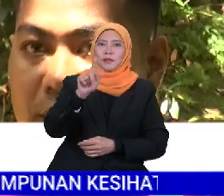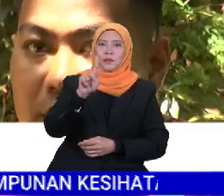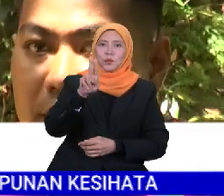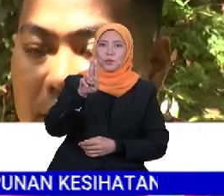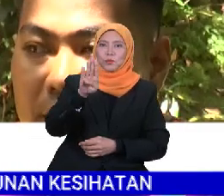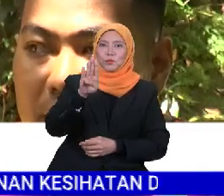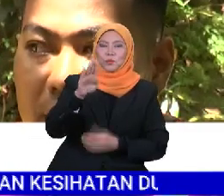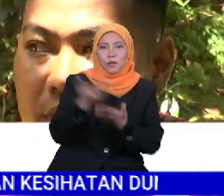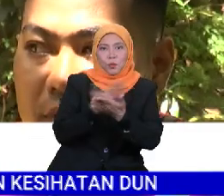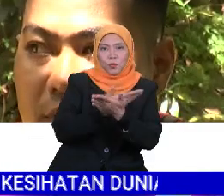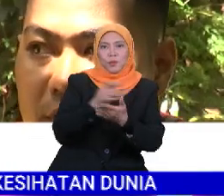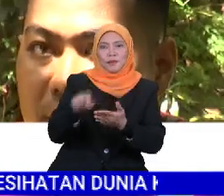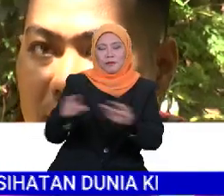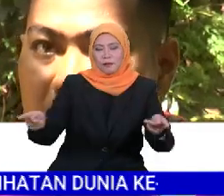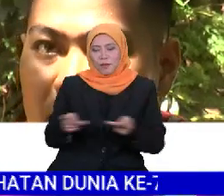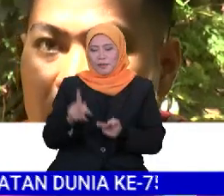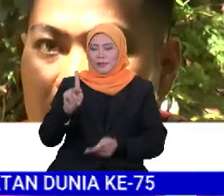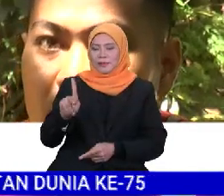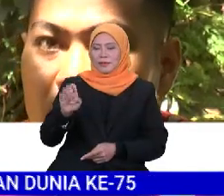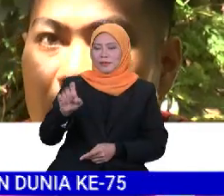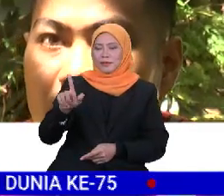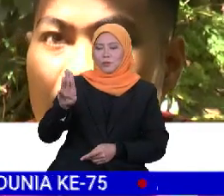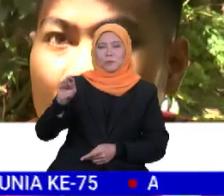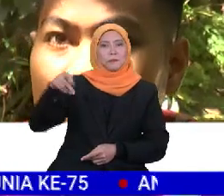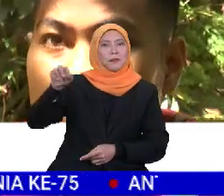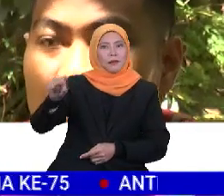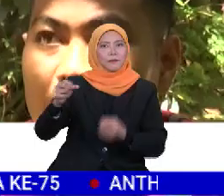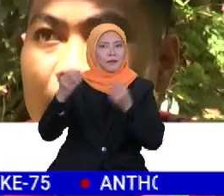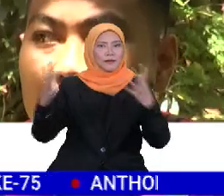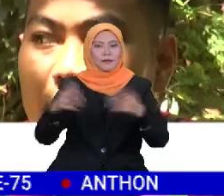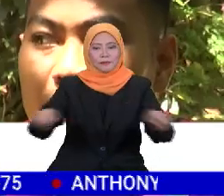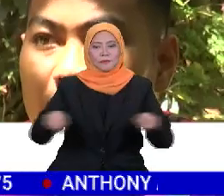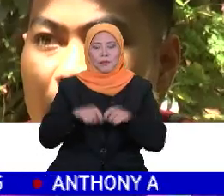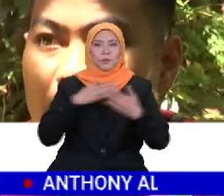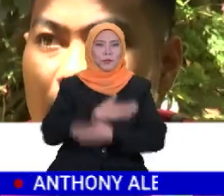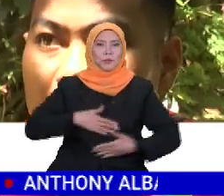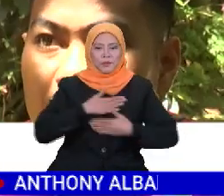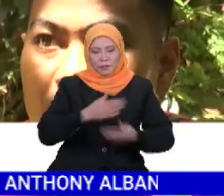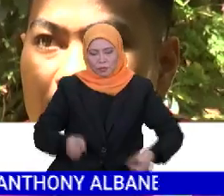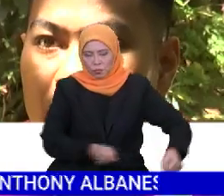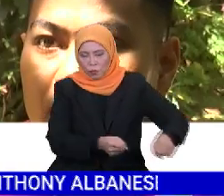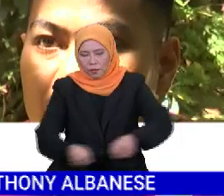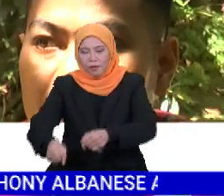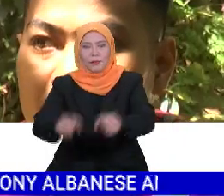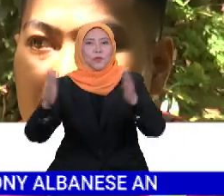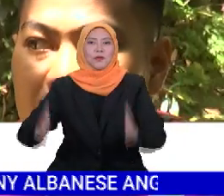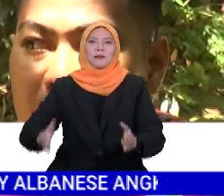Baru dan juga kawasan Kelumpang yang memang banyak tempat-tempat rekreasi ataupun sungai untuk orang awam